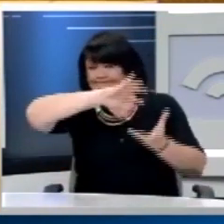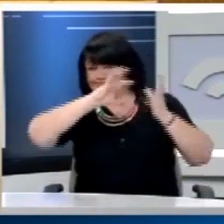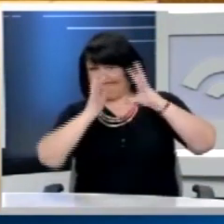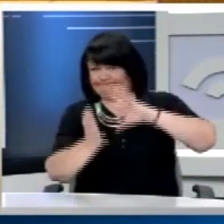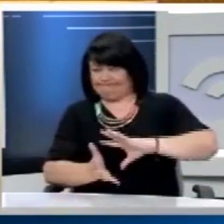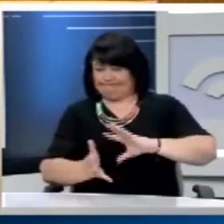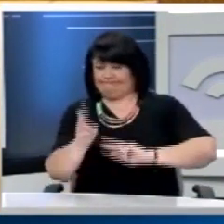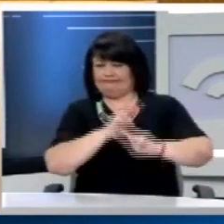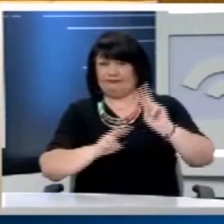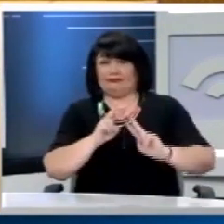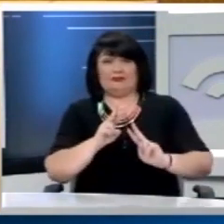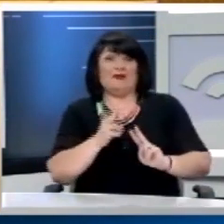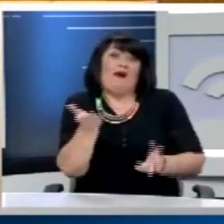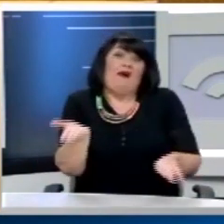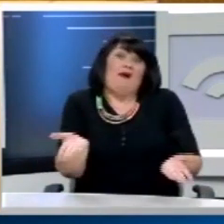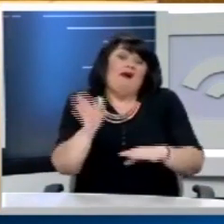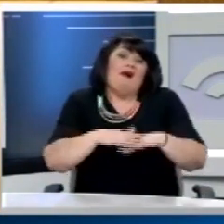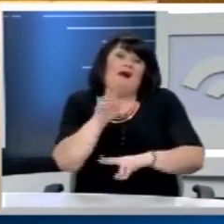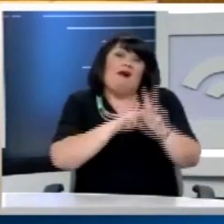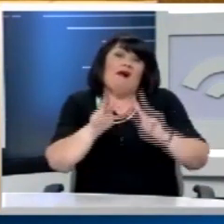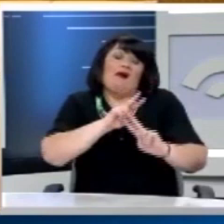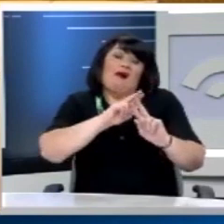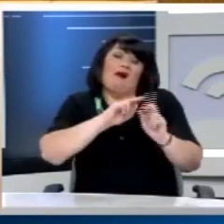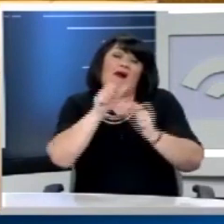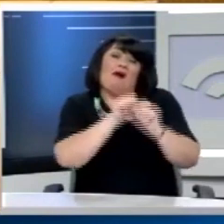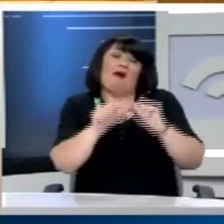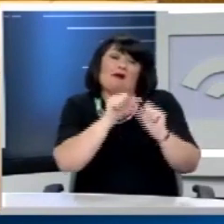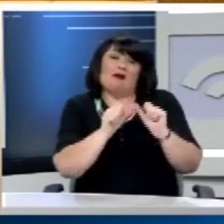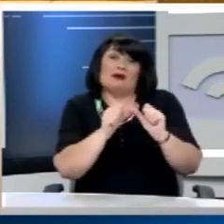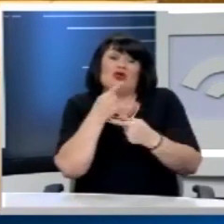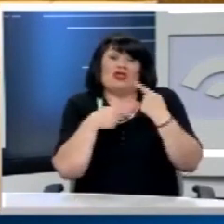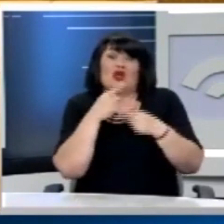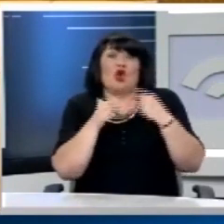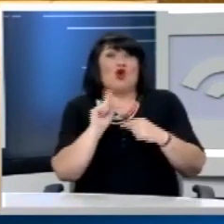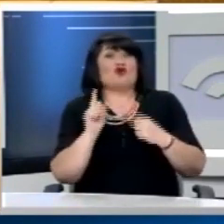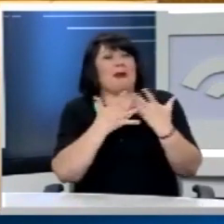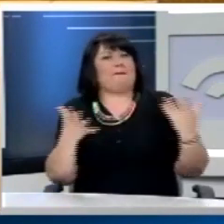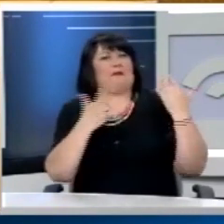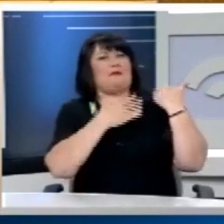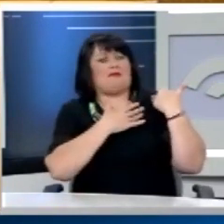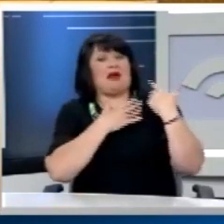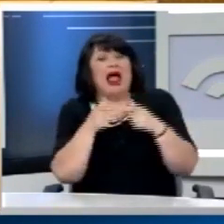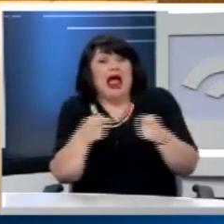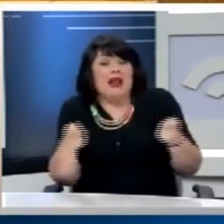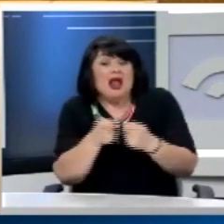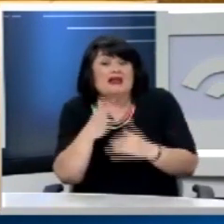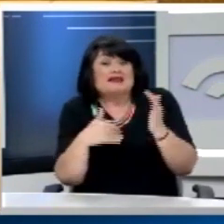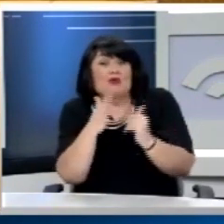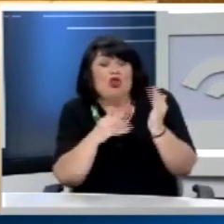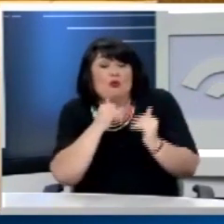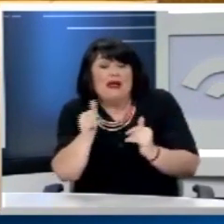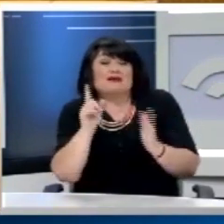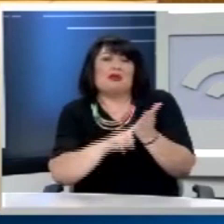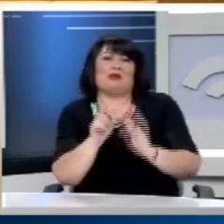το άλοθη για να κρυφτούν οι τεράστιες ευθύνες για την έλλειψη των αναγκαίων μέτρων και υποδομών